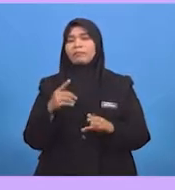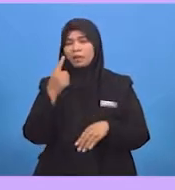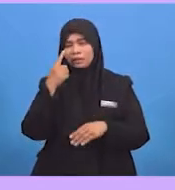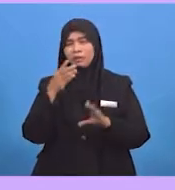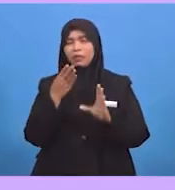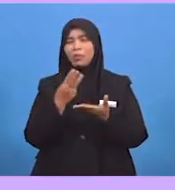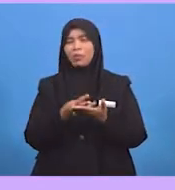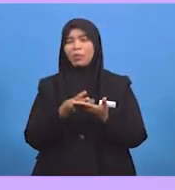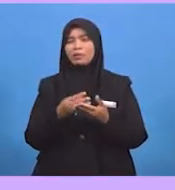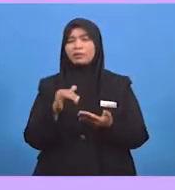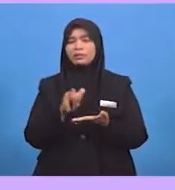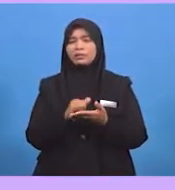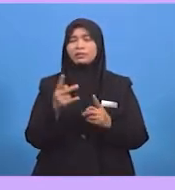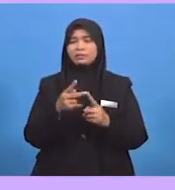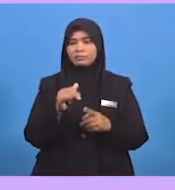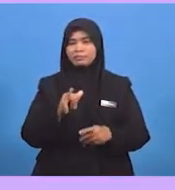saya.